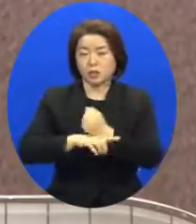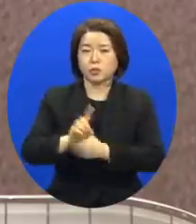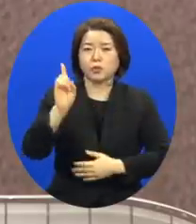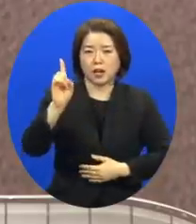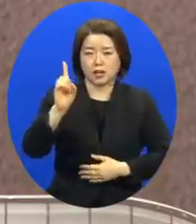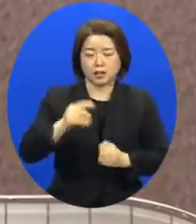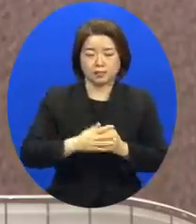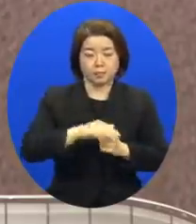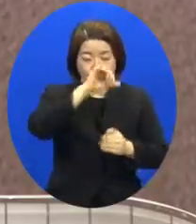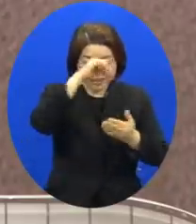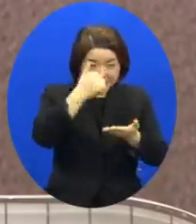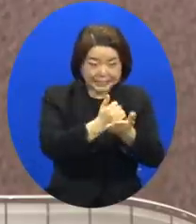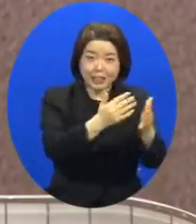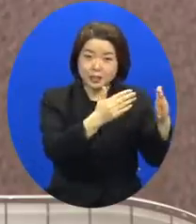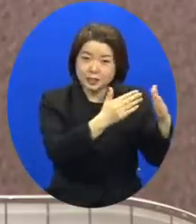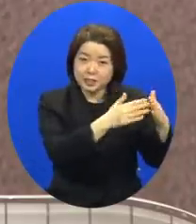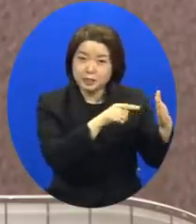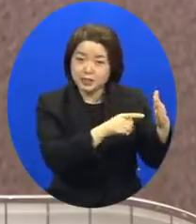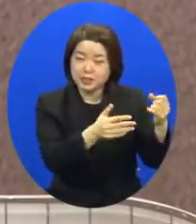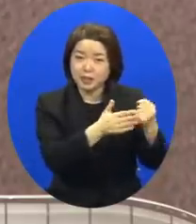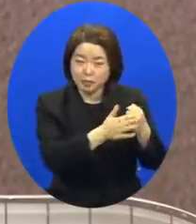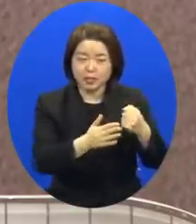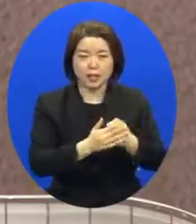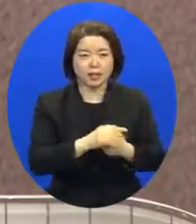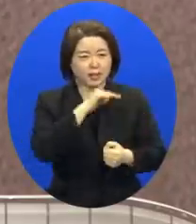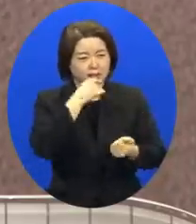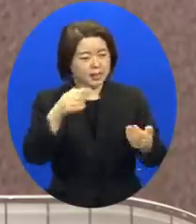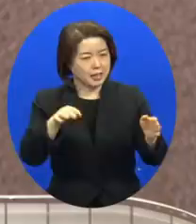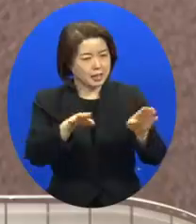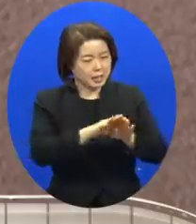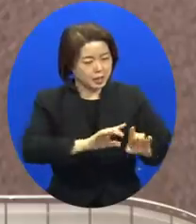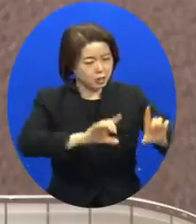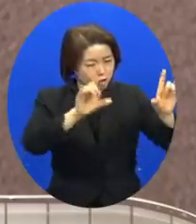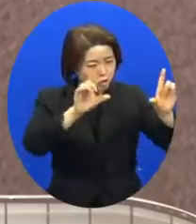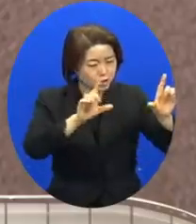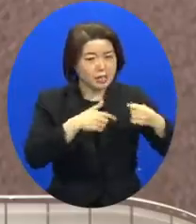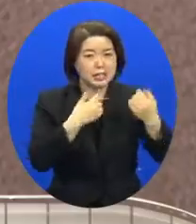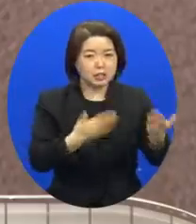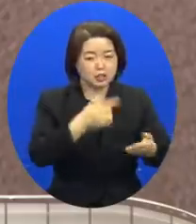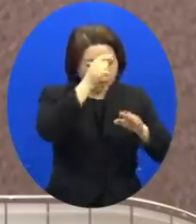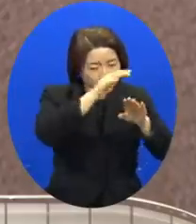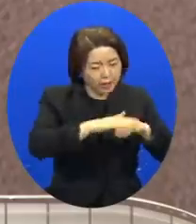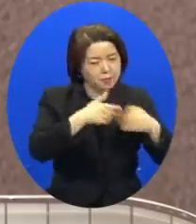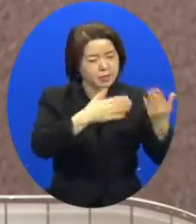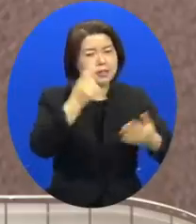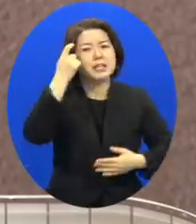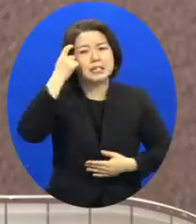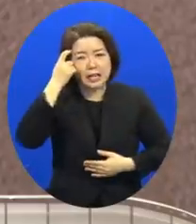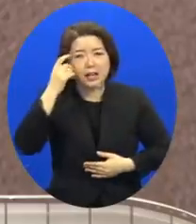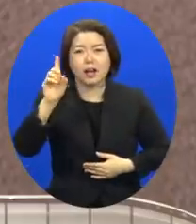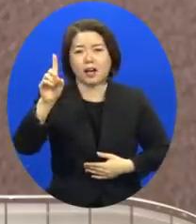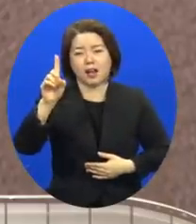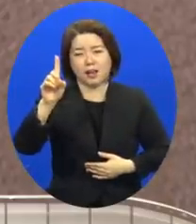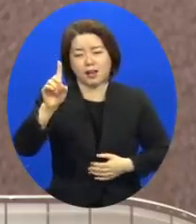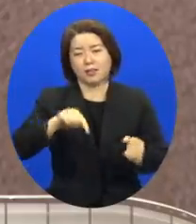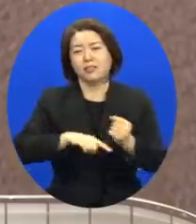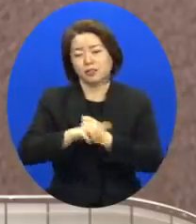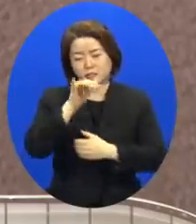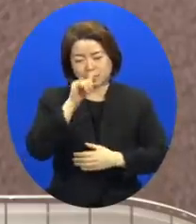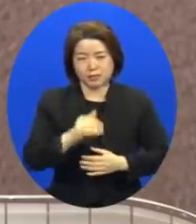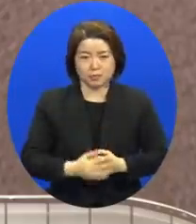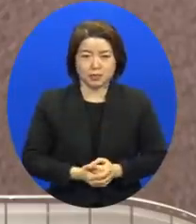장로님 집이니까 주일에는 수칙 5 예배 드리지 않겠나 그거 하나가 이유였습니다